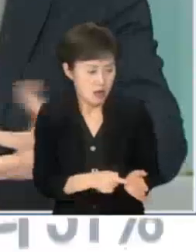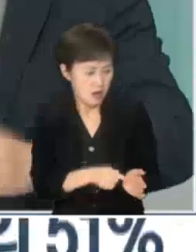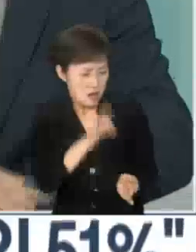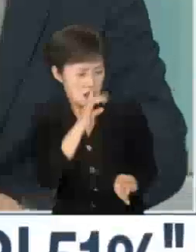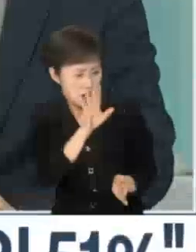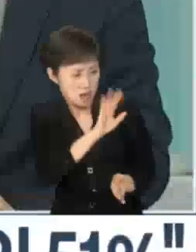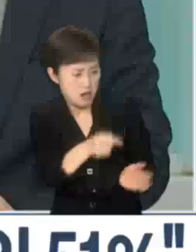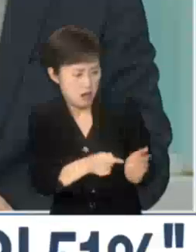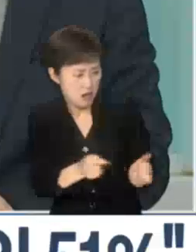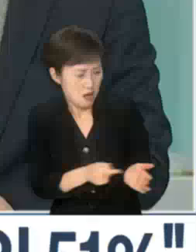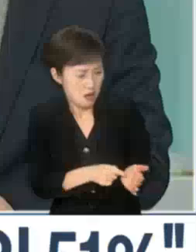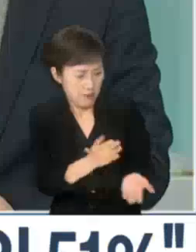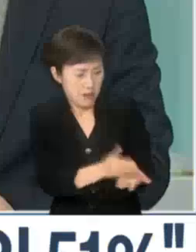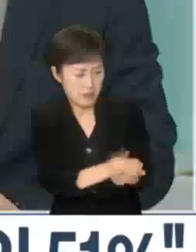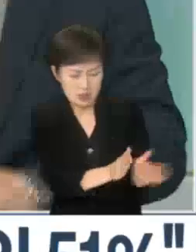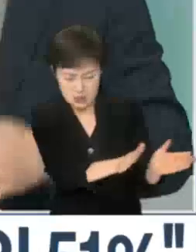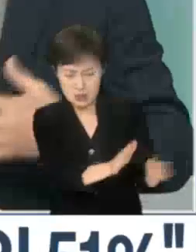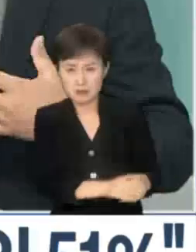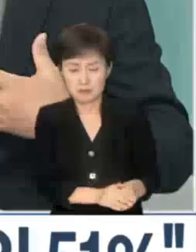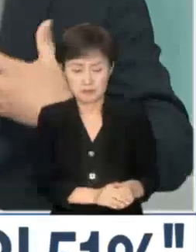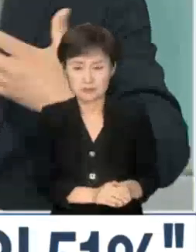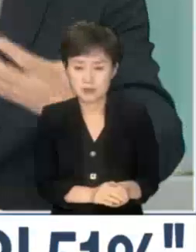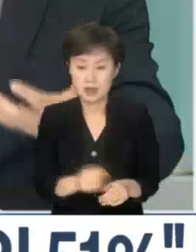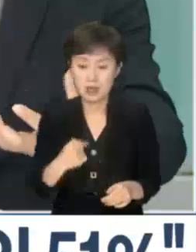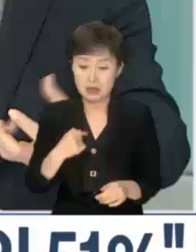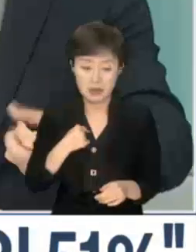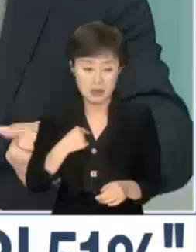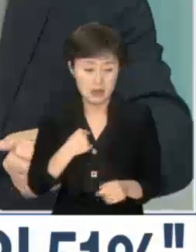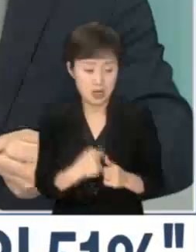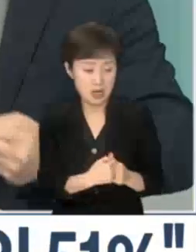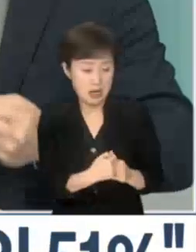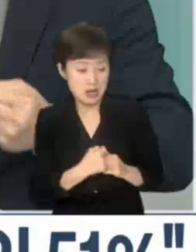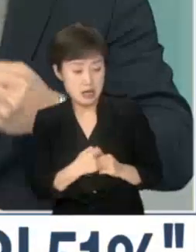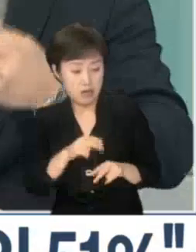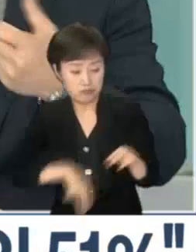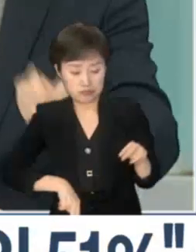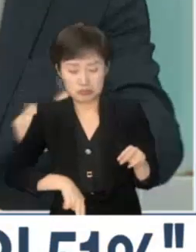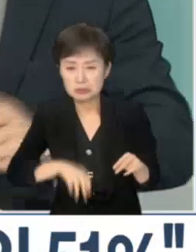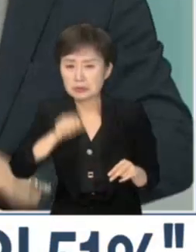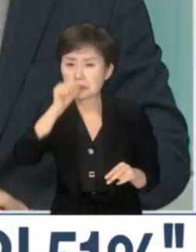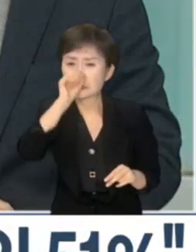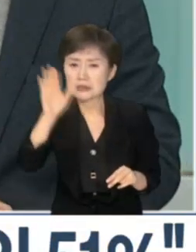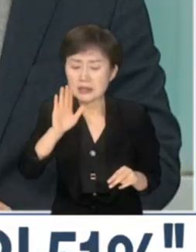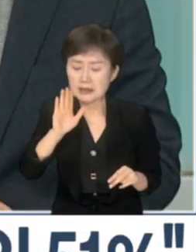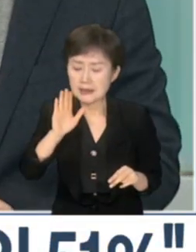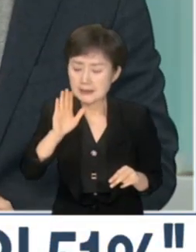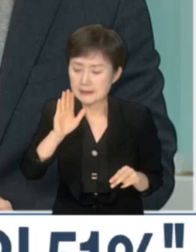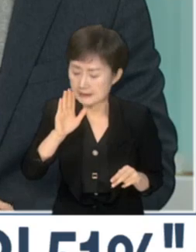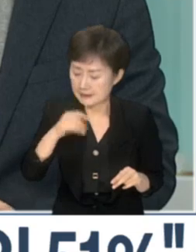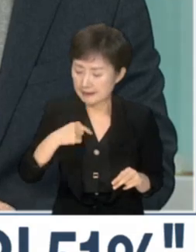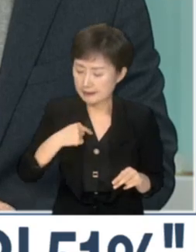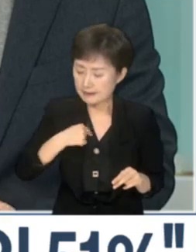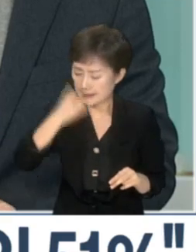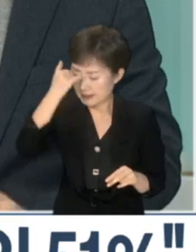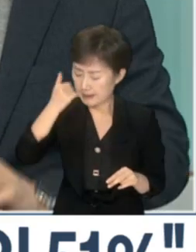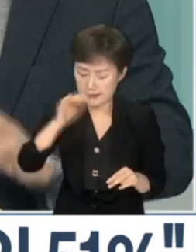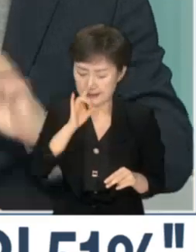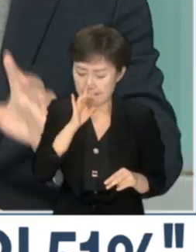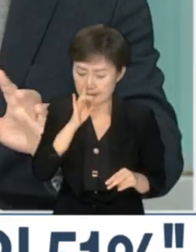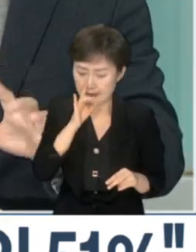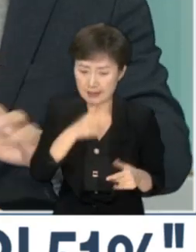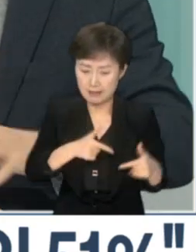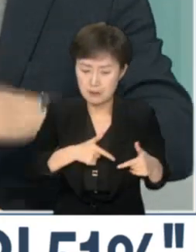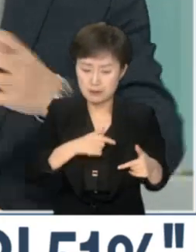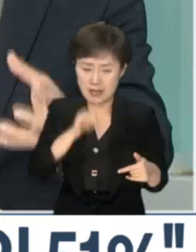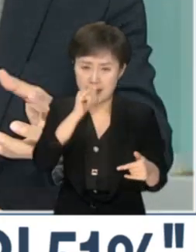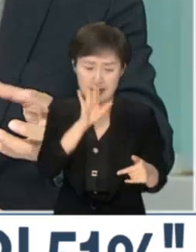인요한 혁신위가. 그래서 본인들이 그 등 떠밀려서 나가는 식으로 하는 것은 우리 그 당원이나 지지자들에 대한 예의가 아니다. 이런 얘기들을